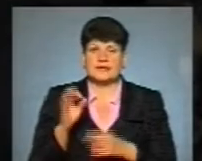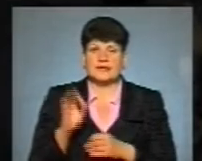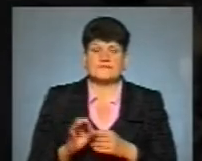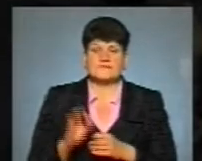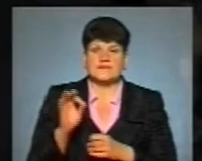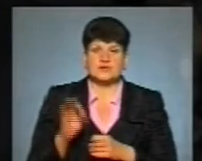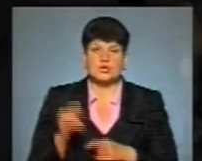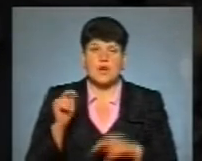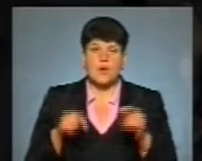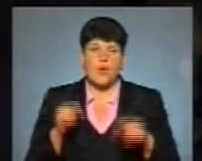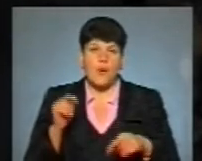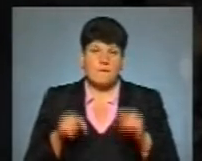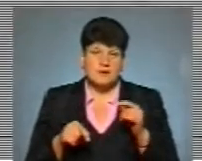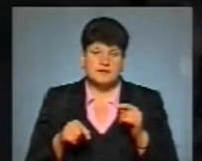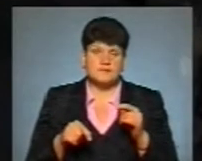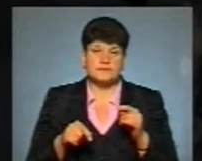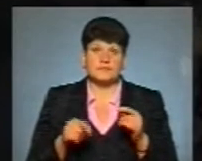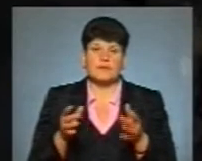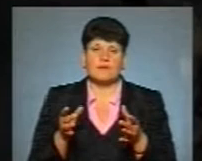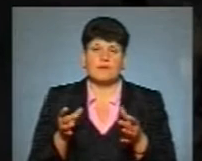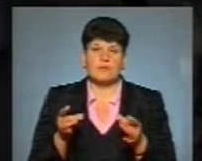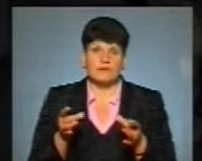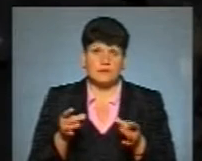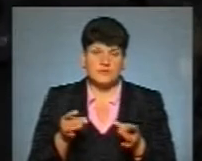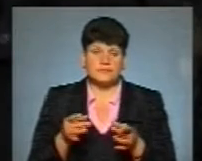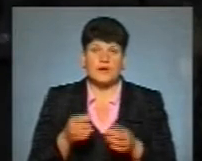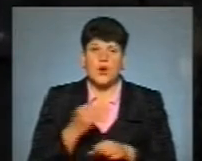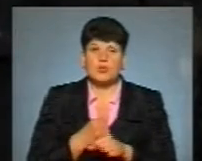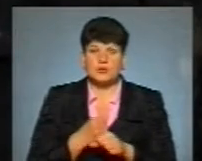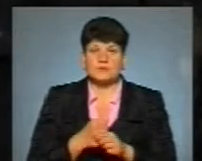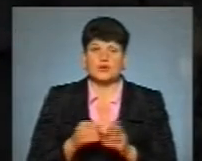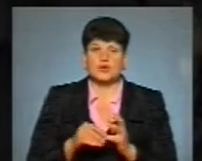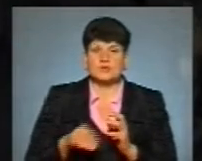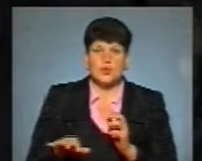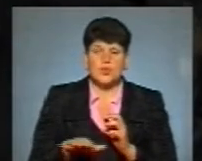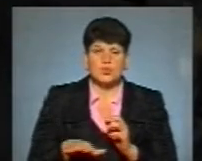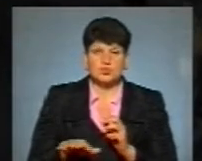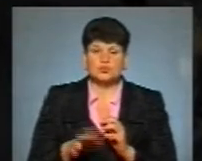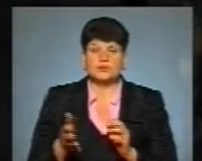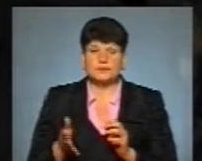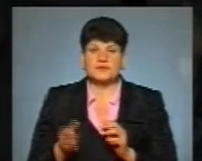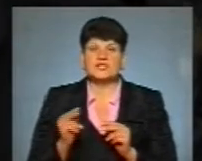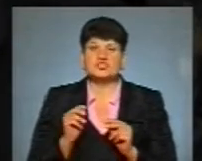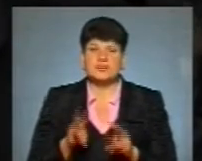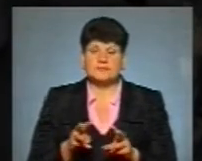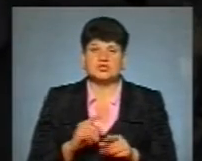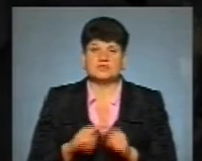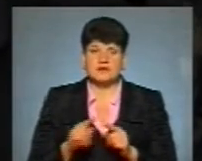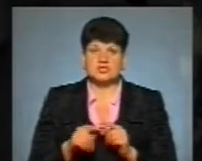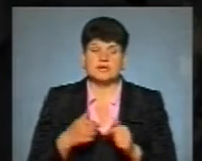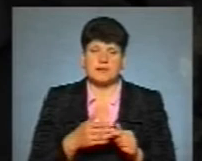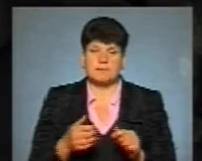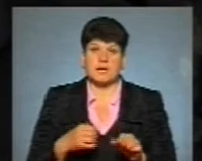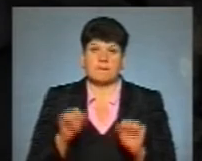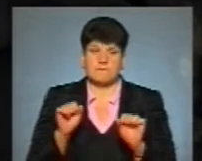відсотків опадів, так? Тобто атмосферної вологи. Обробіток ґрунту і чим швидше ми можемо,